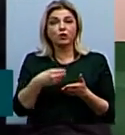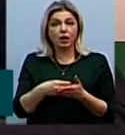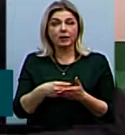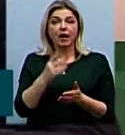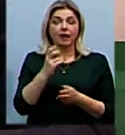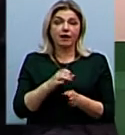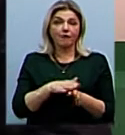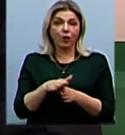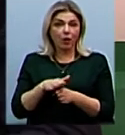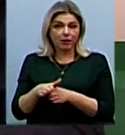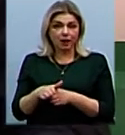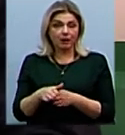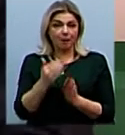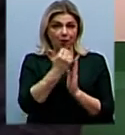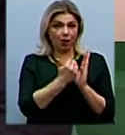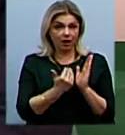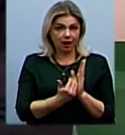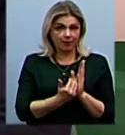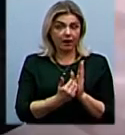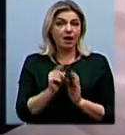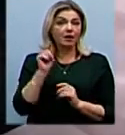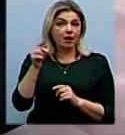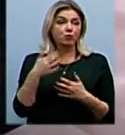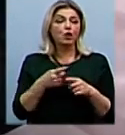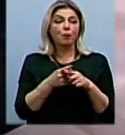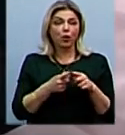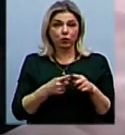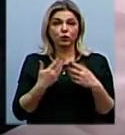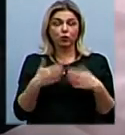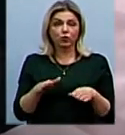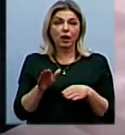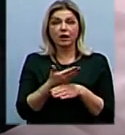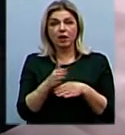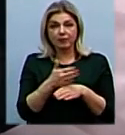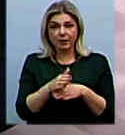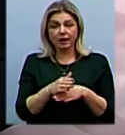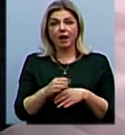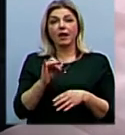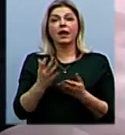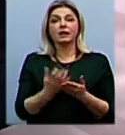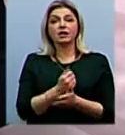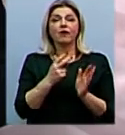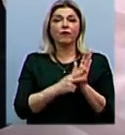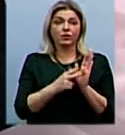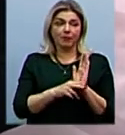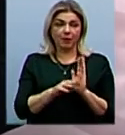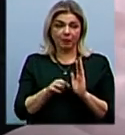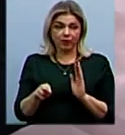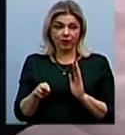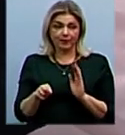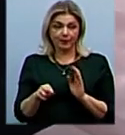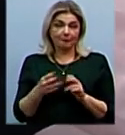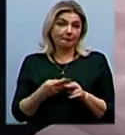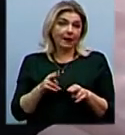Наскільки там мені відомо, то вже наполовину вони це порізали, тобто міська рада знайшла десь 80 мільйонів. Тобто це може, бути, питання, це може